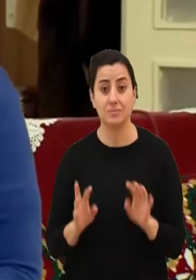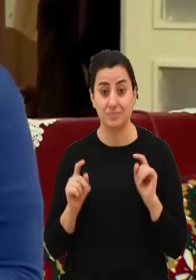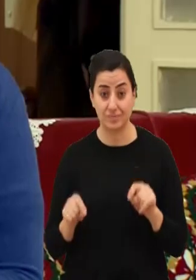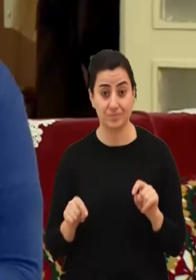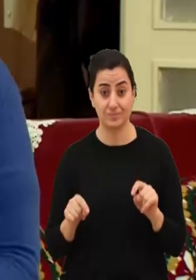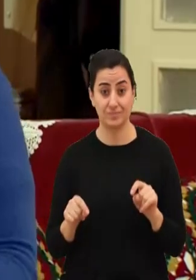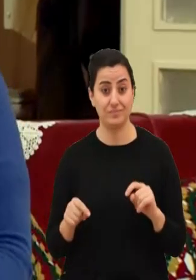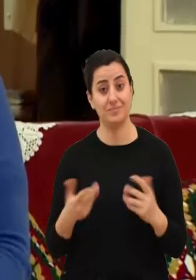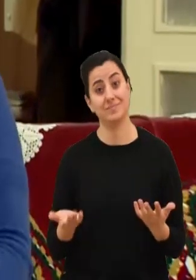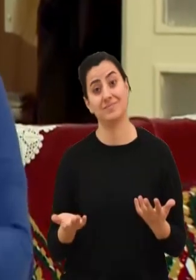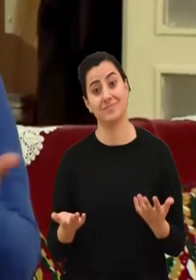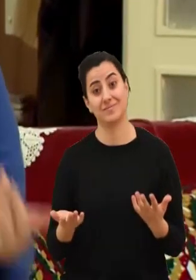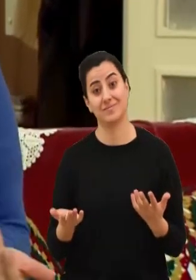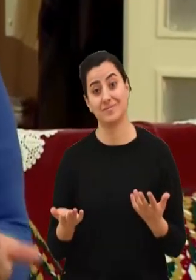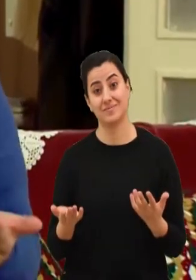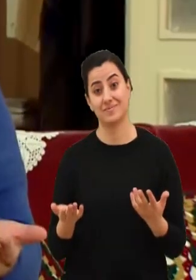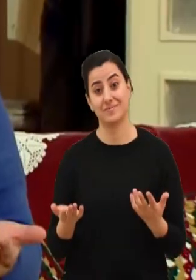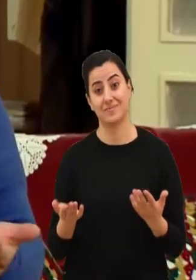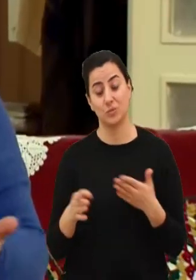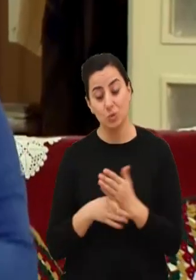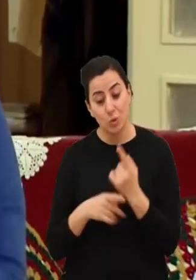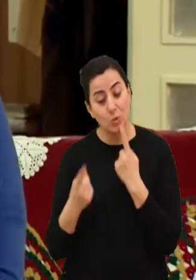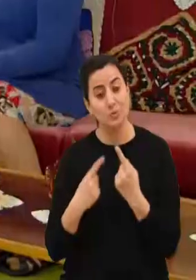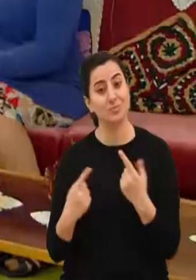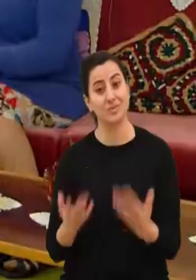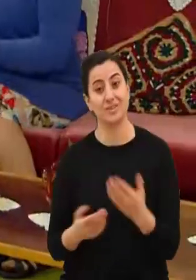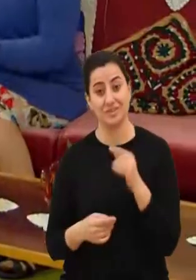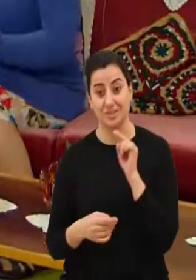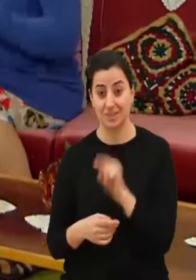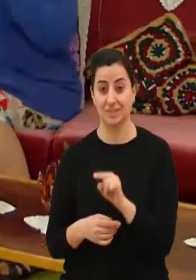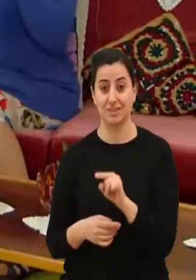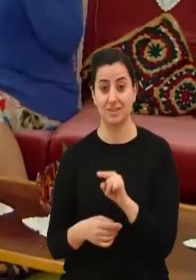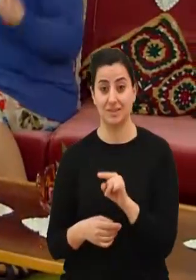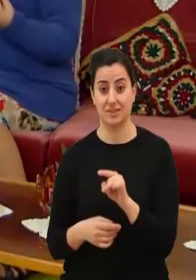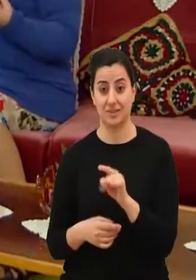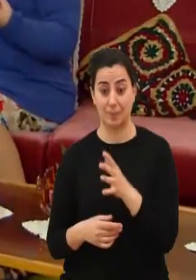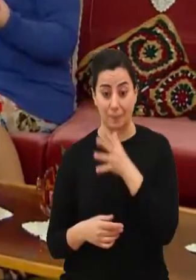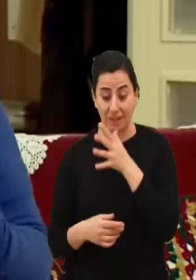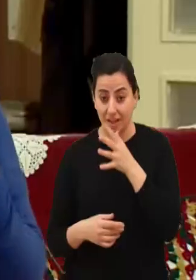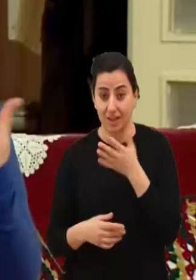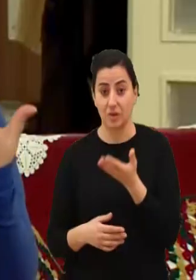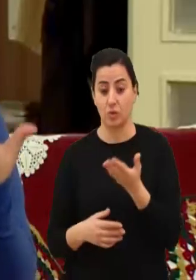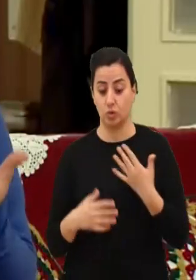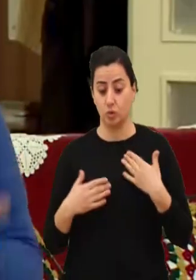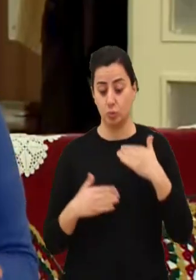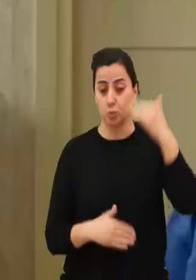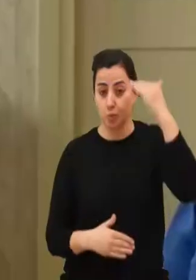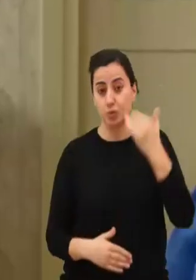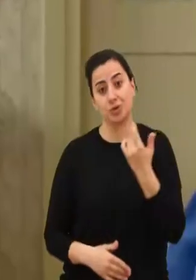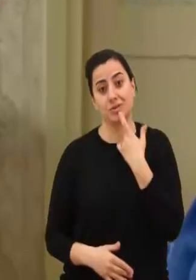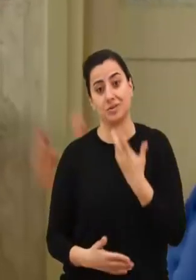İşit. Yani eğri oturalım, doğru konuşalım. Şimdi senin bu bilgeliğin,